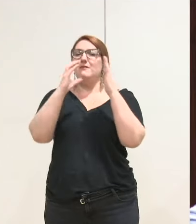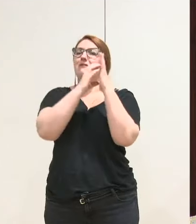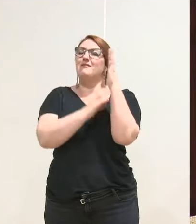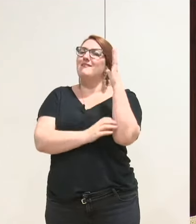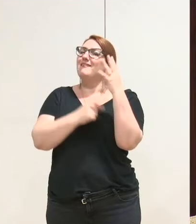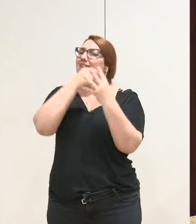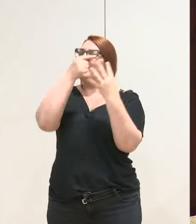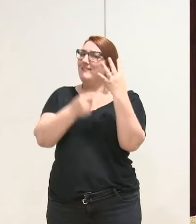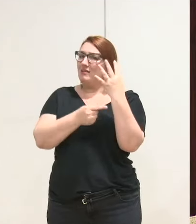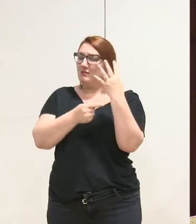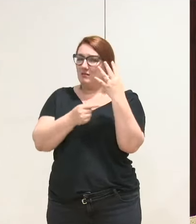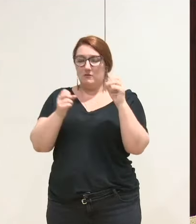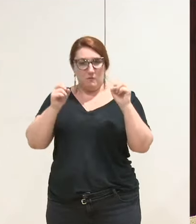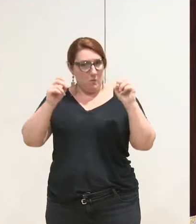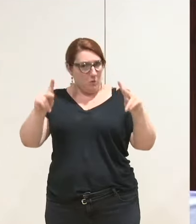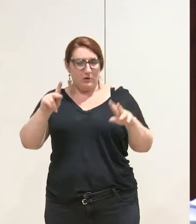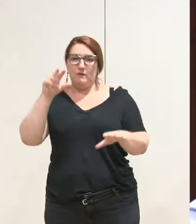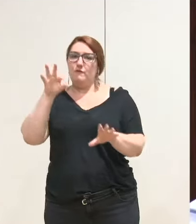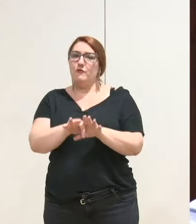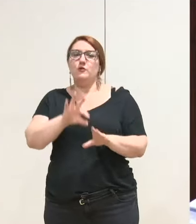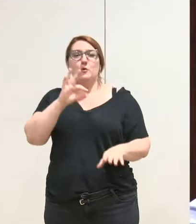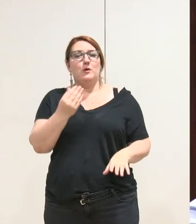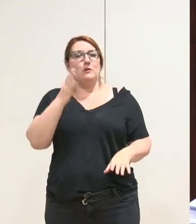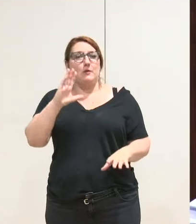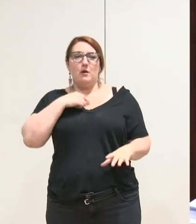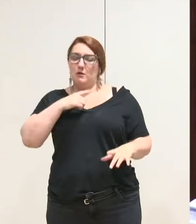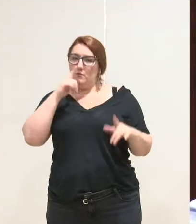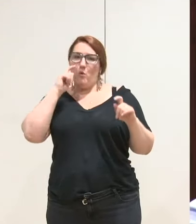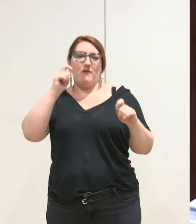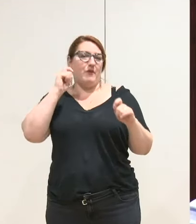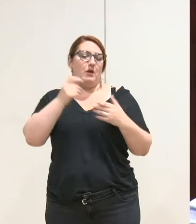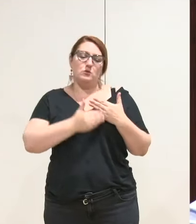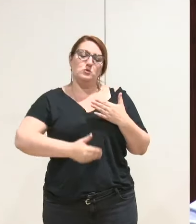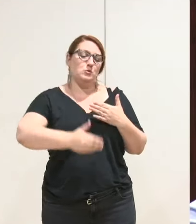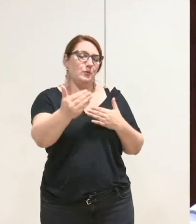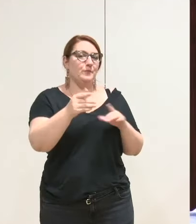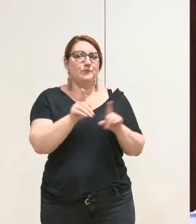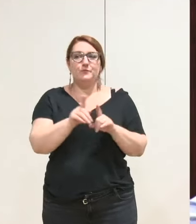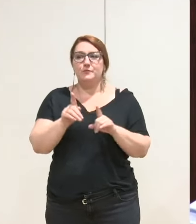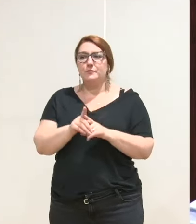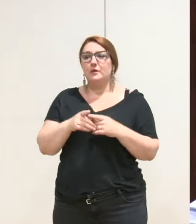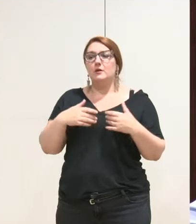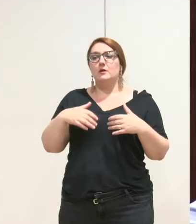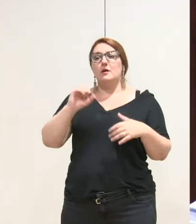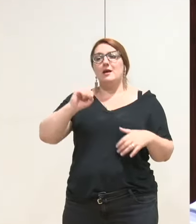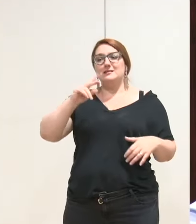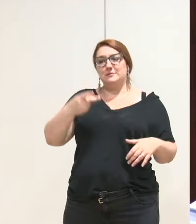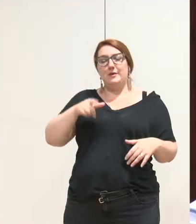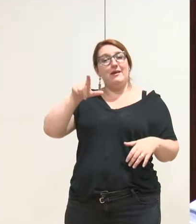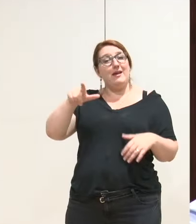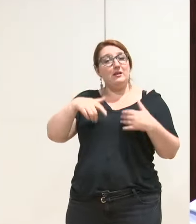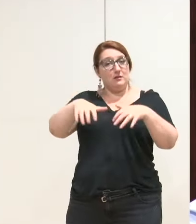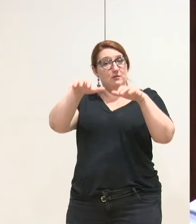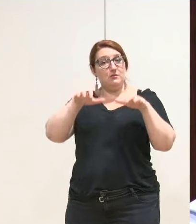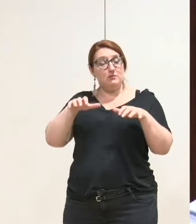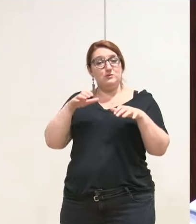nous resterons attentifs et nous voulons évidemment par notre présence au sein du conseil d'administration de la SPL contribuer